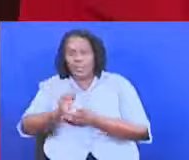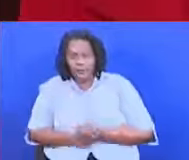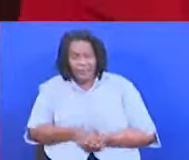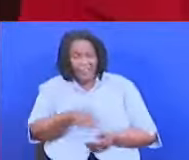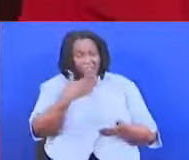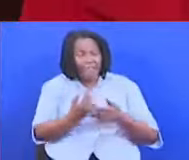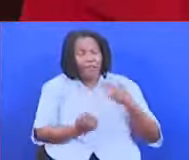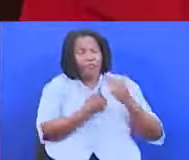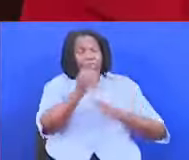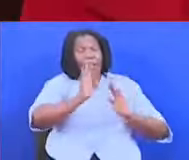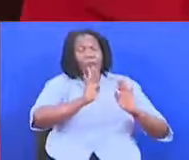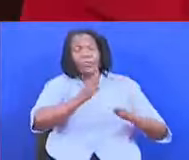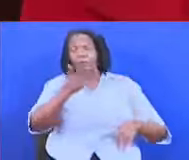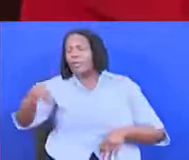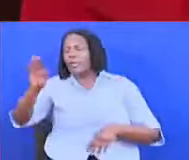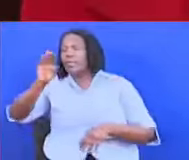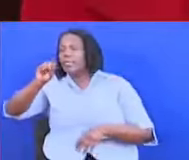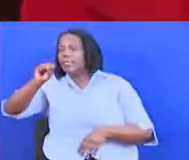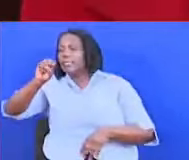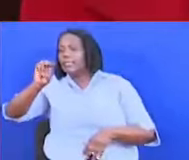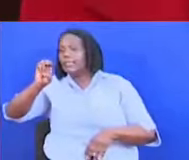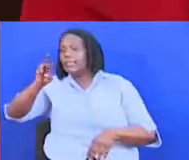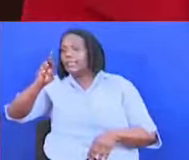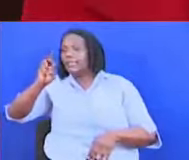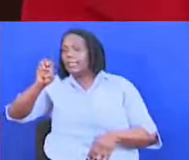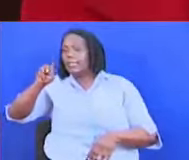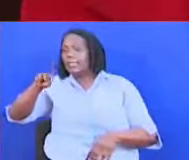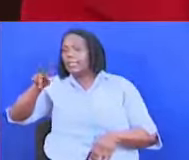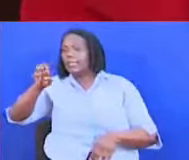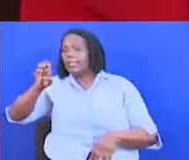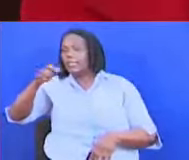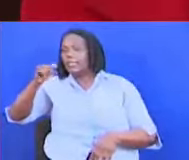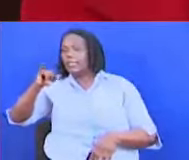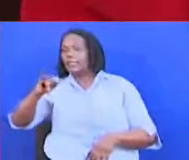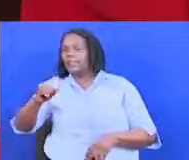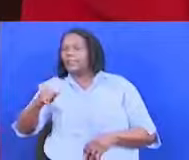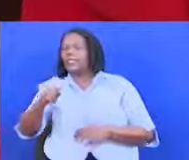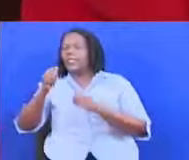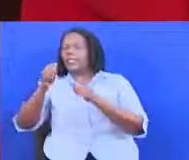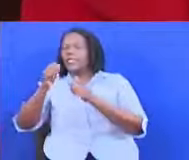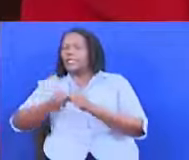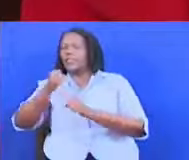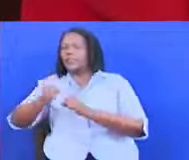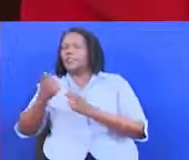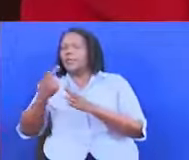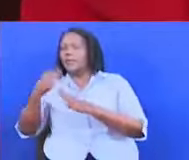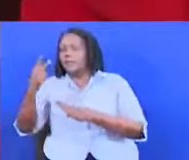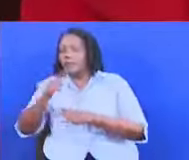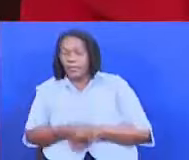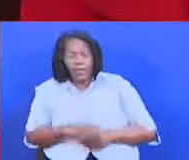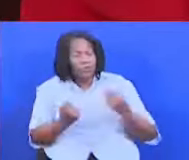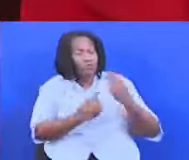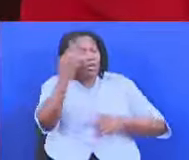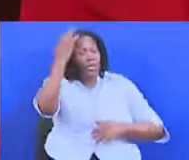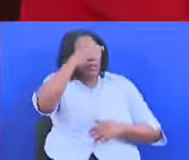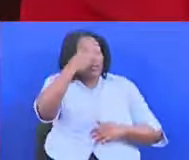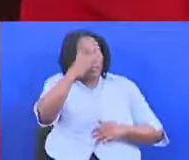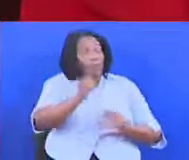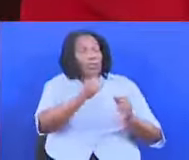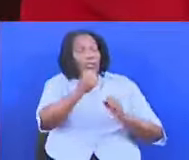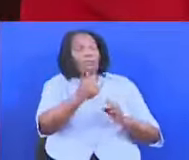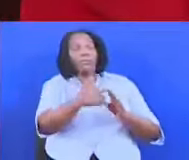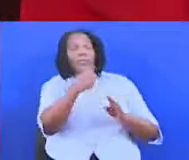kwenda Serengeti ni kilomita zisizopungua 200. Lakini kutoka Kia kwenda Serengeti ni 380. Manake ni